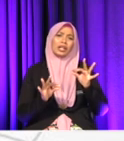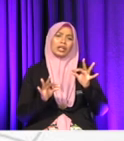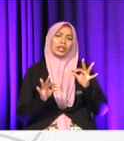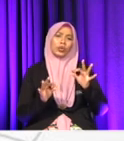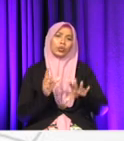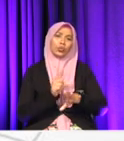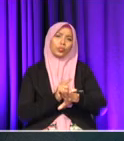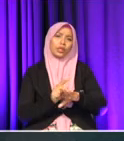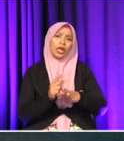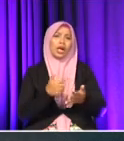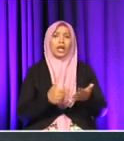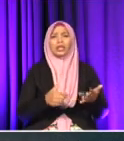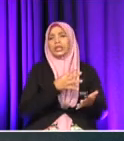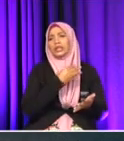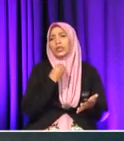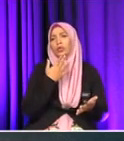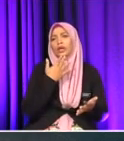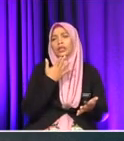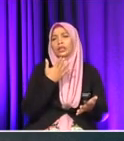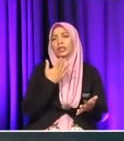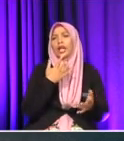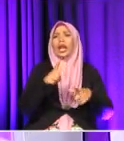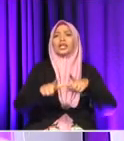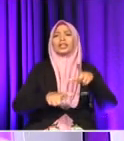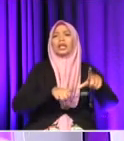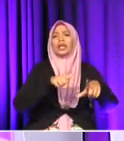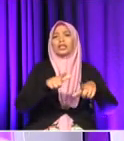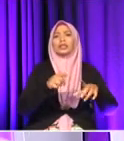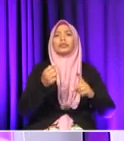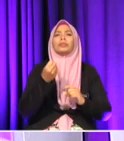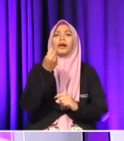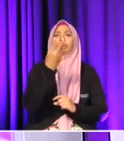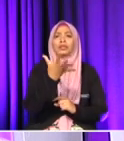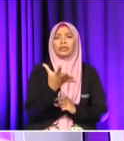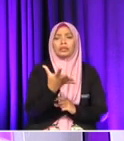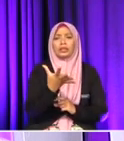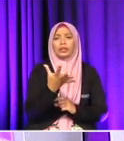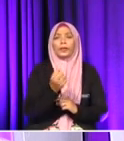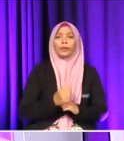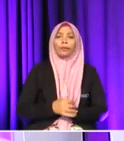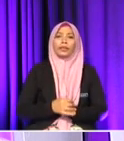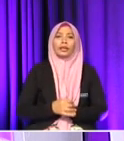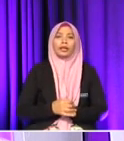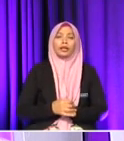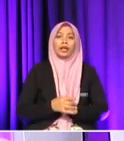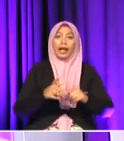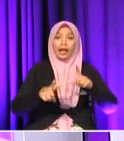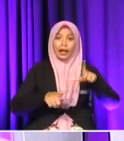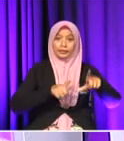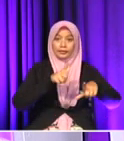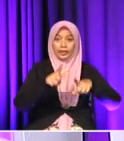ini maksudnya proses yang ke berapa ya ini sepatunya proses keempat